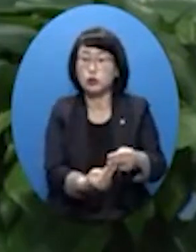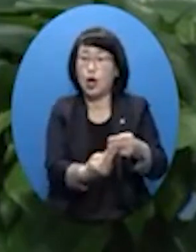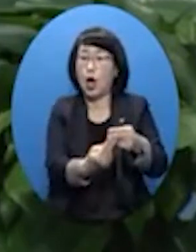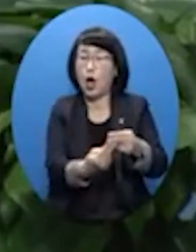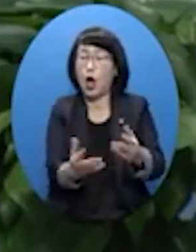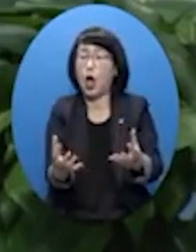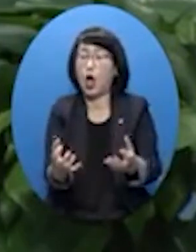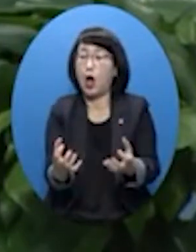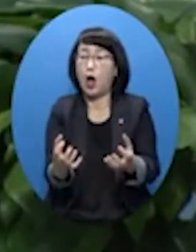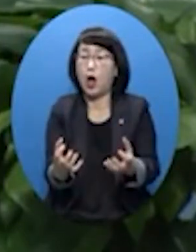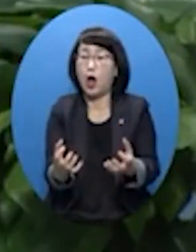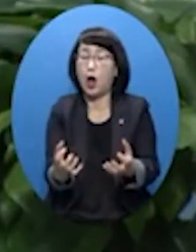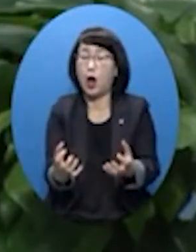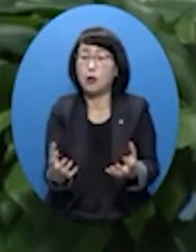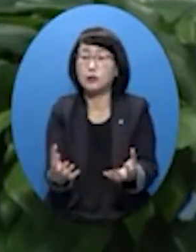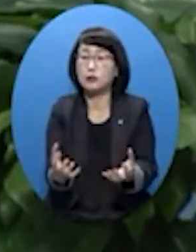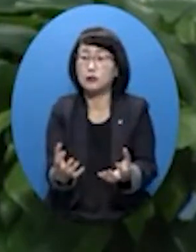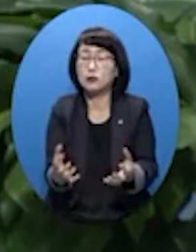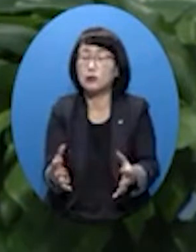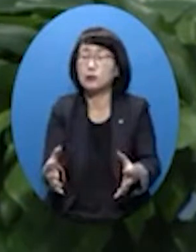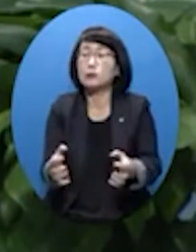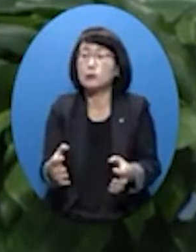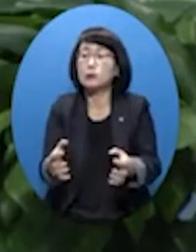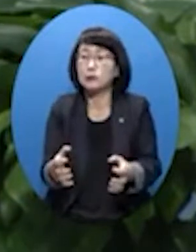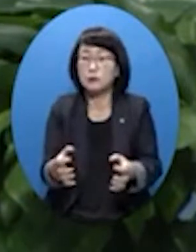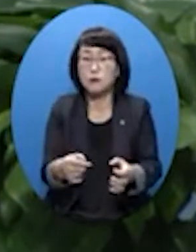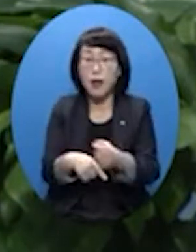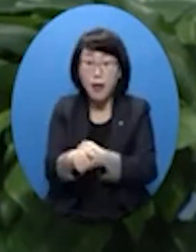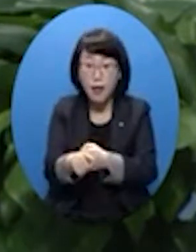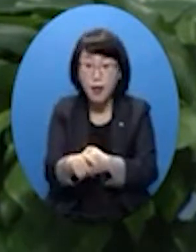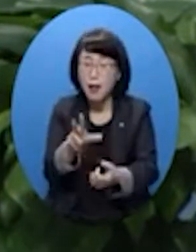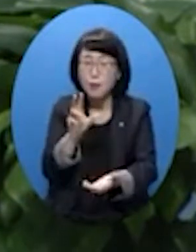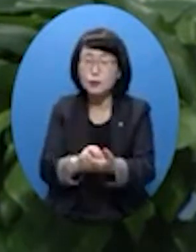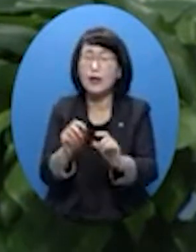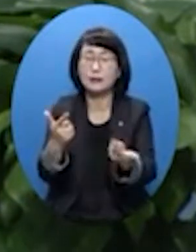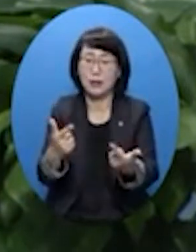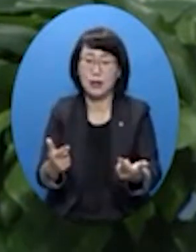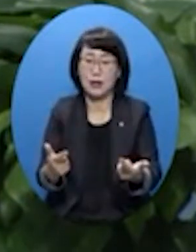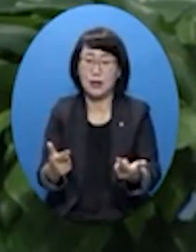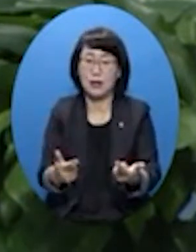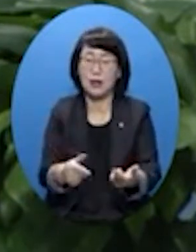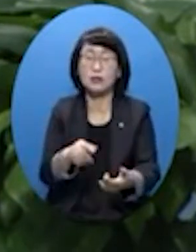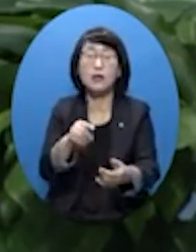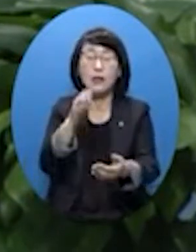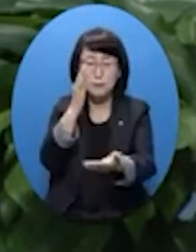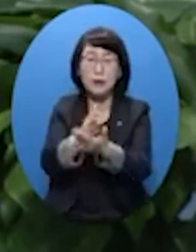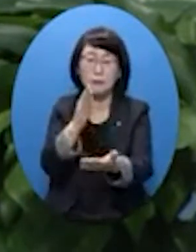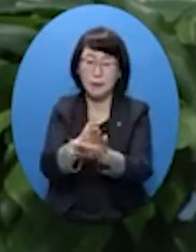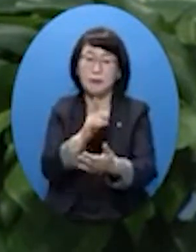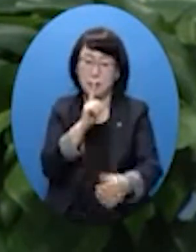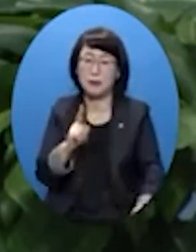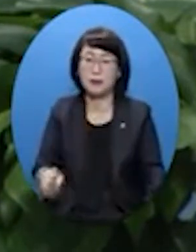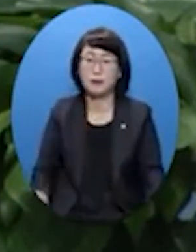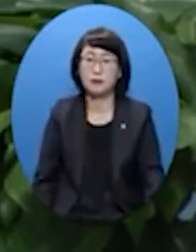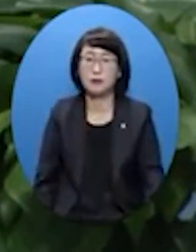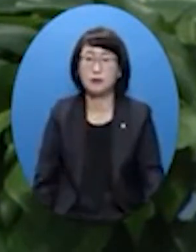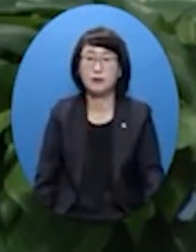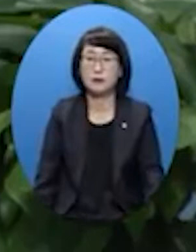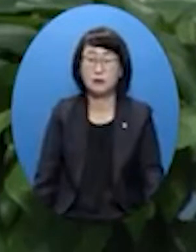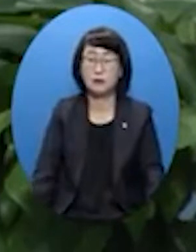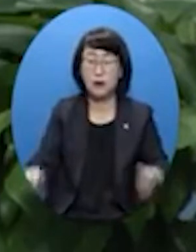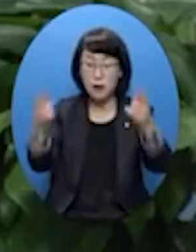그렇게 탐욕 가운데 같이 살도록 한 것이 아니라고 가르켜 준 것입니다 늘